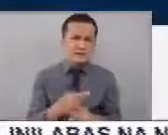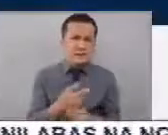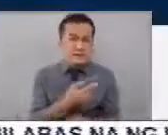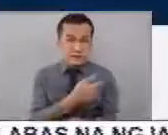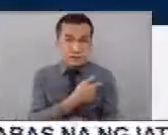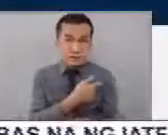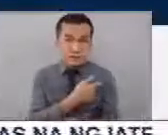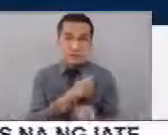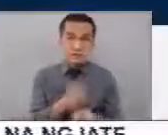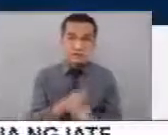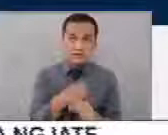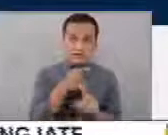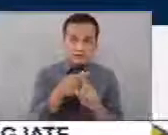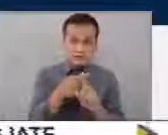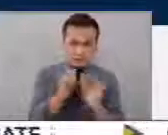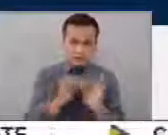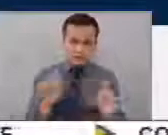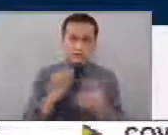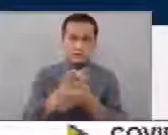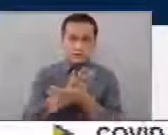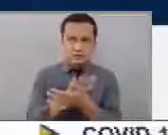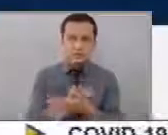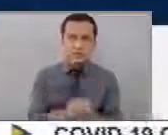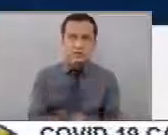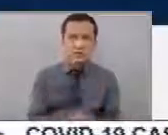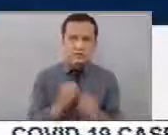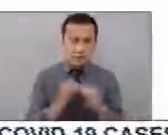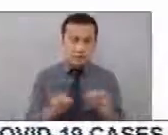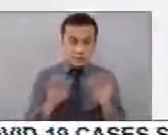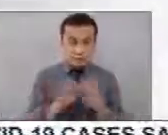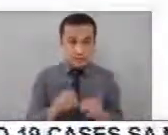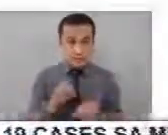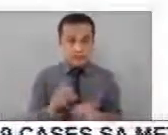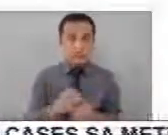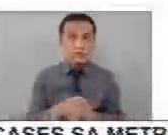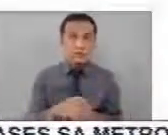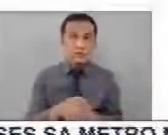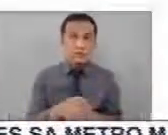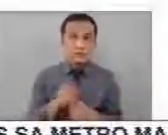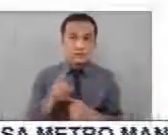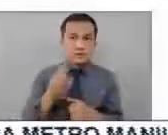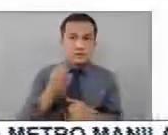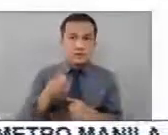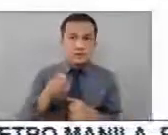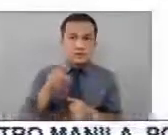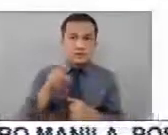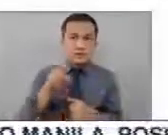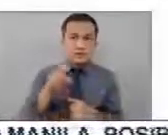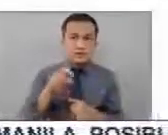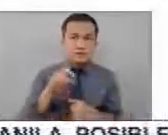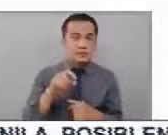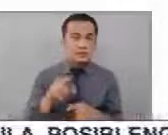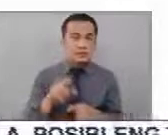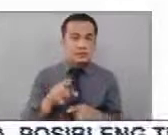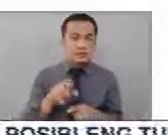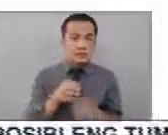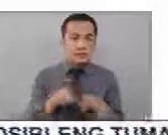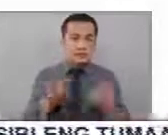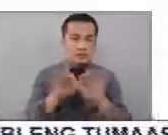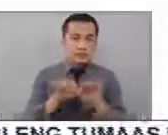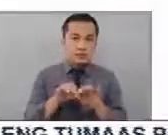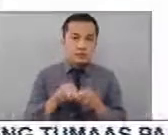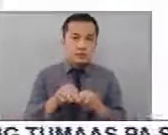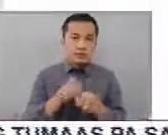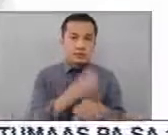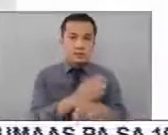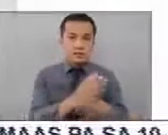offices nato. Papaunsa mag-manage og home isolation. Sa buong Davao region ay naitala kahapon ang